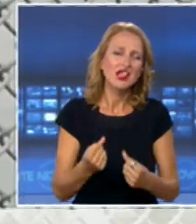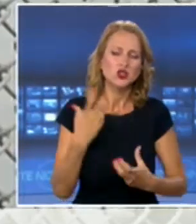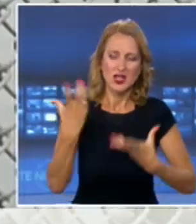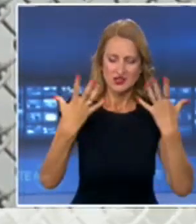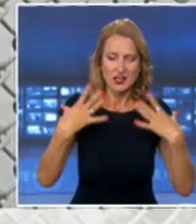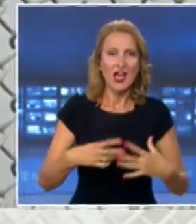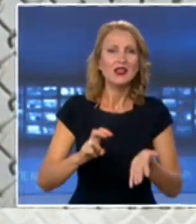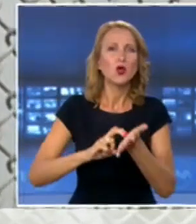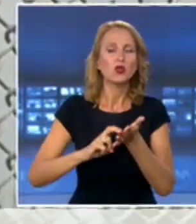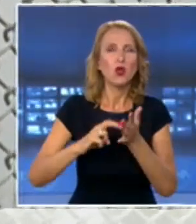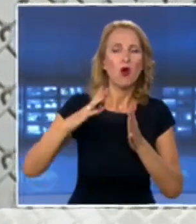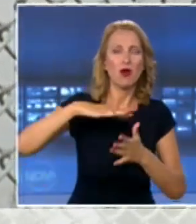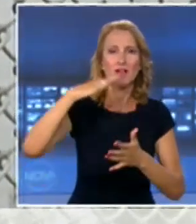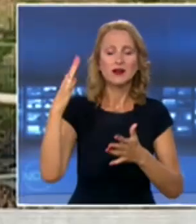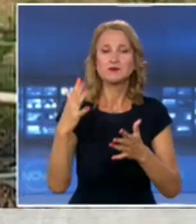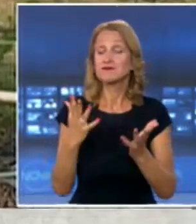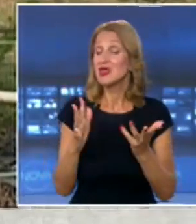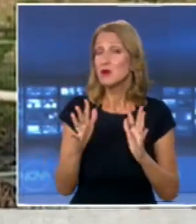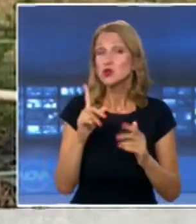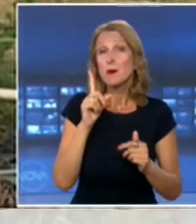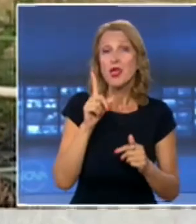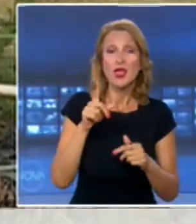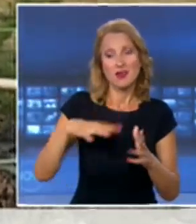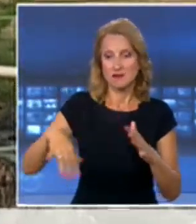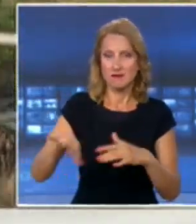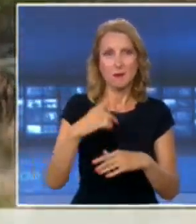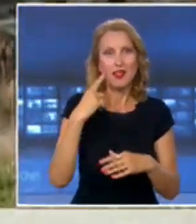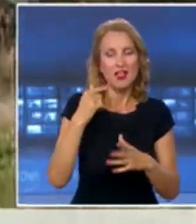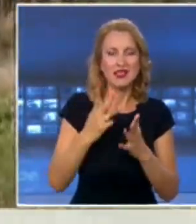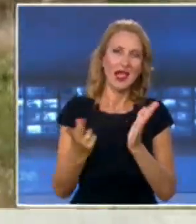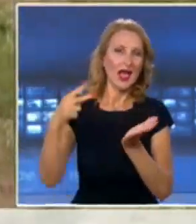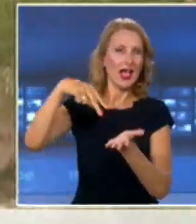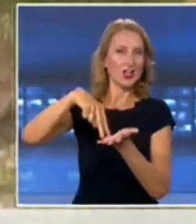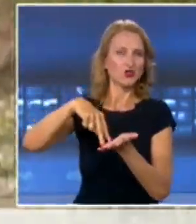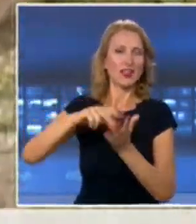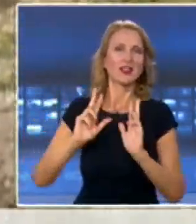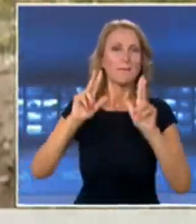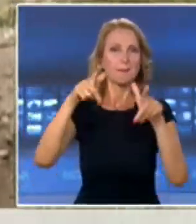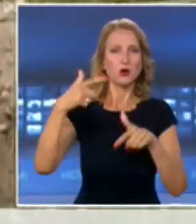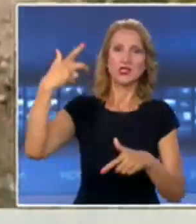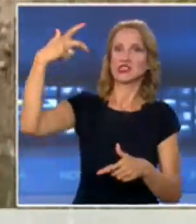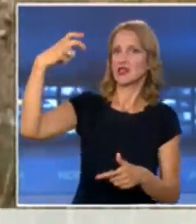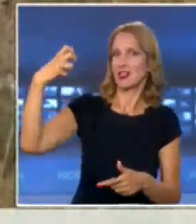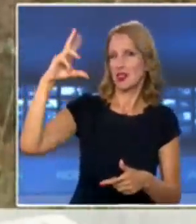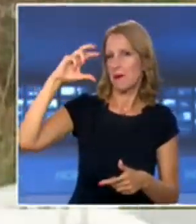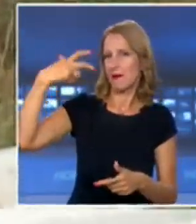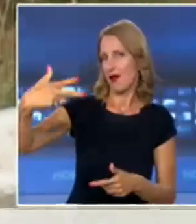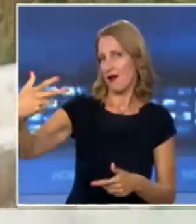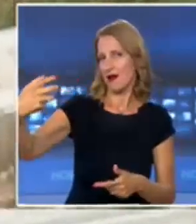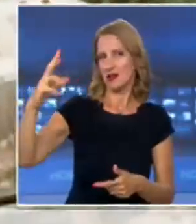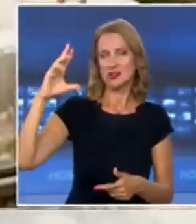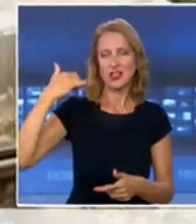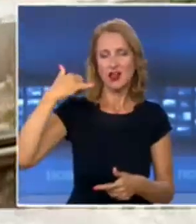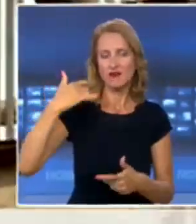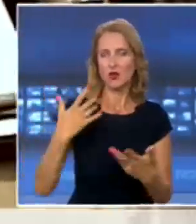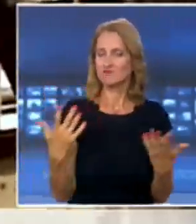изгаряне. Основната версия, по която се работи, е, че младежите се качват на моста, за да си направят снимка. Последните години така наречените екстремни